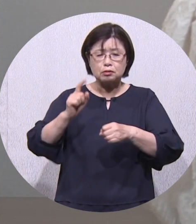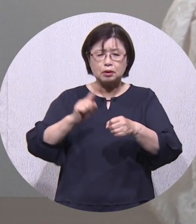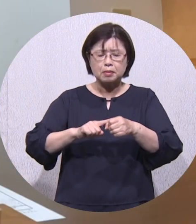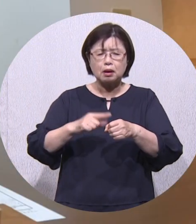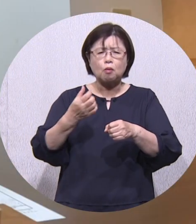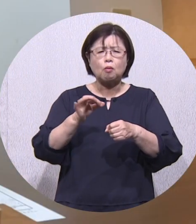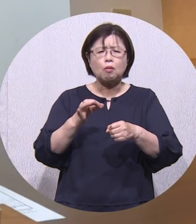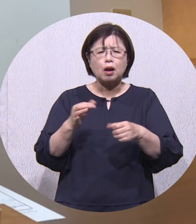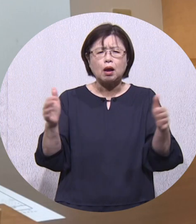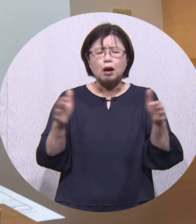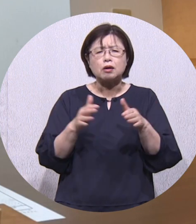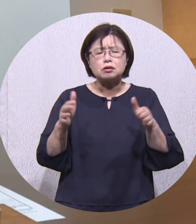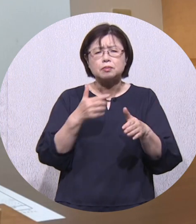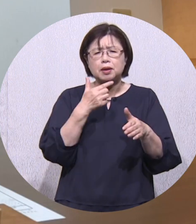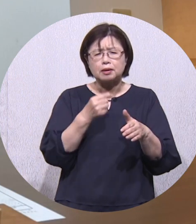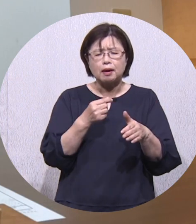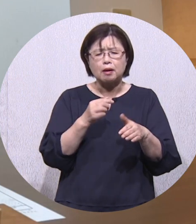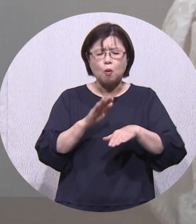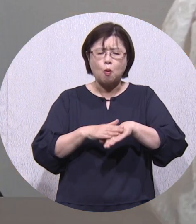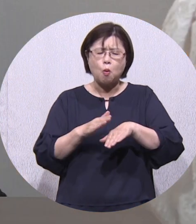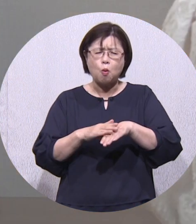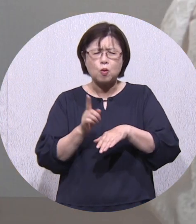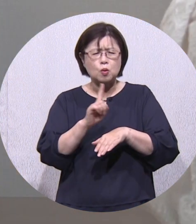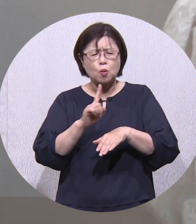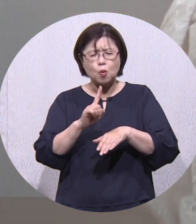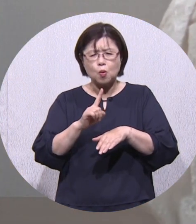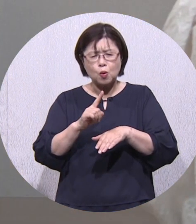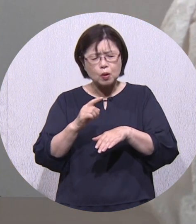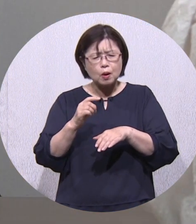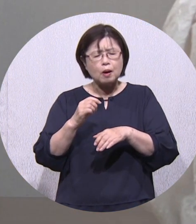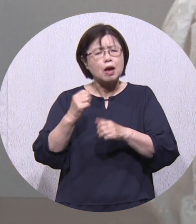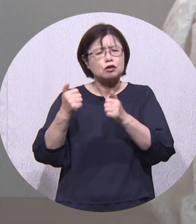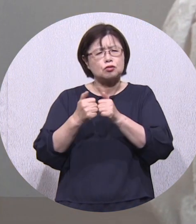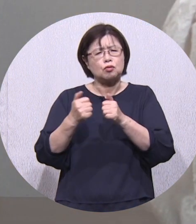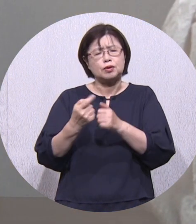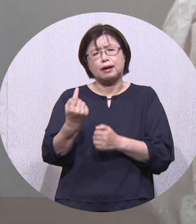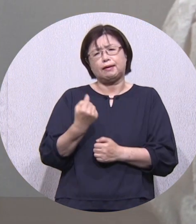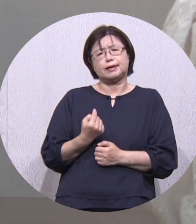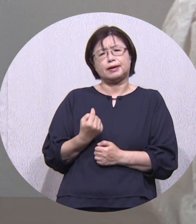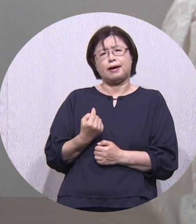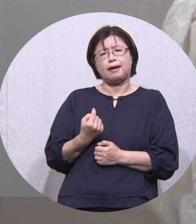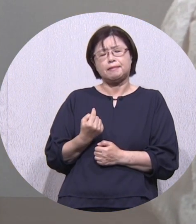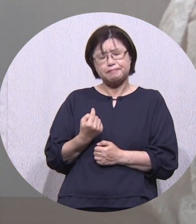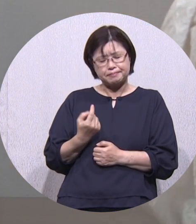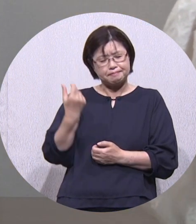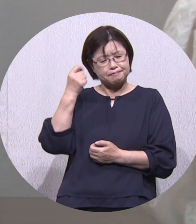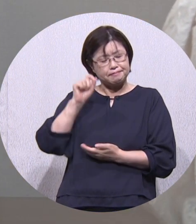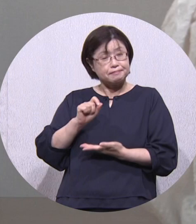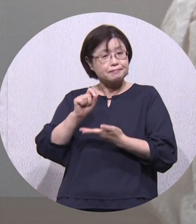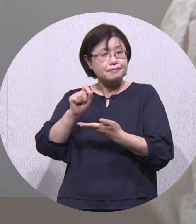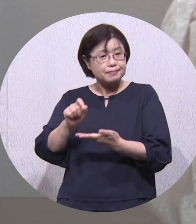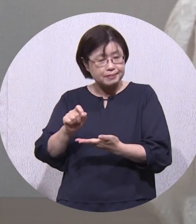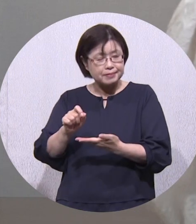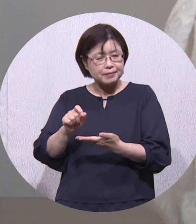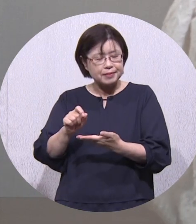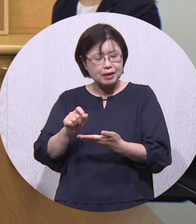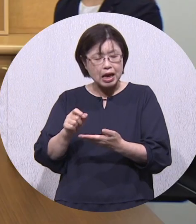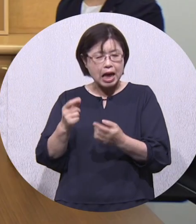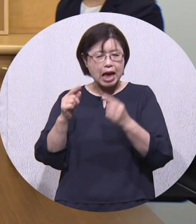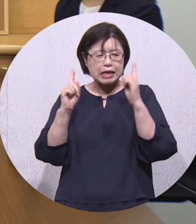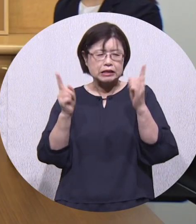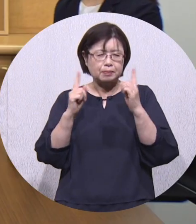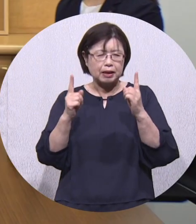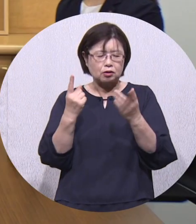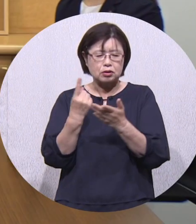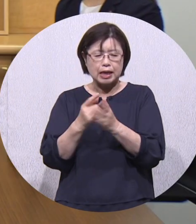ね。この活動をもっと継続するためにお金を集められないかというところで未来のにいらっしゃいました。イ